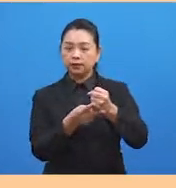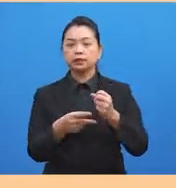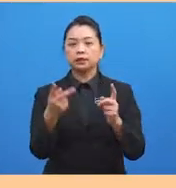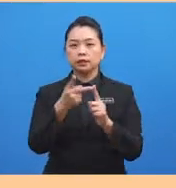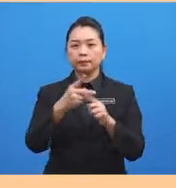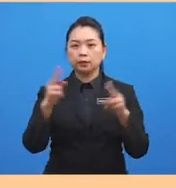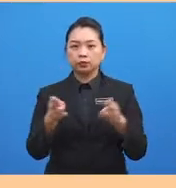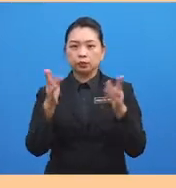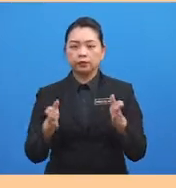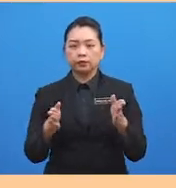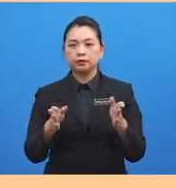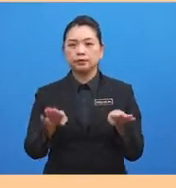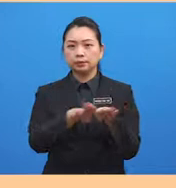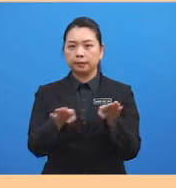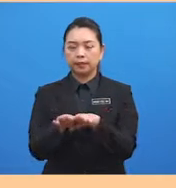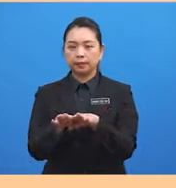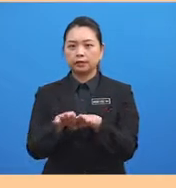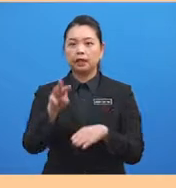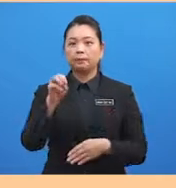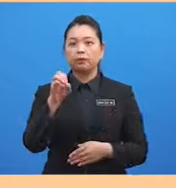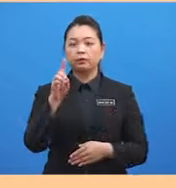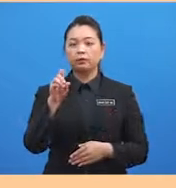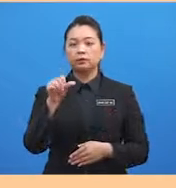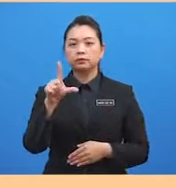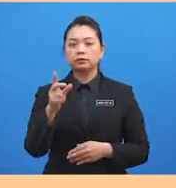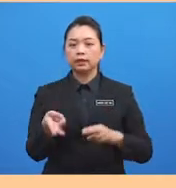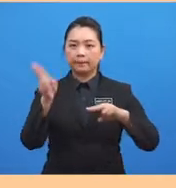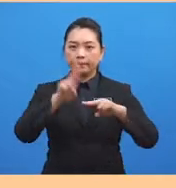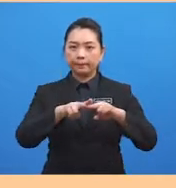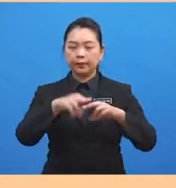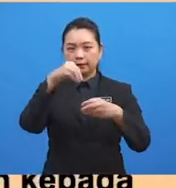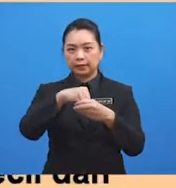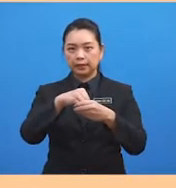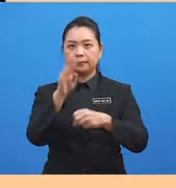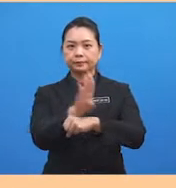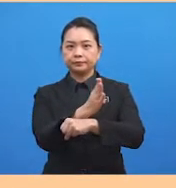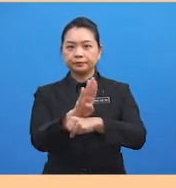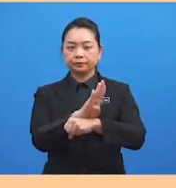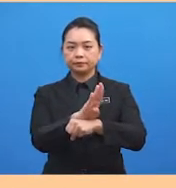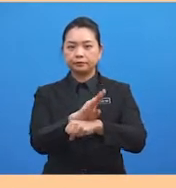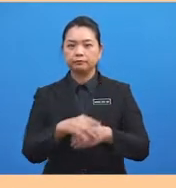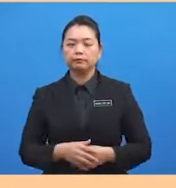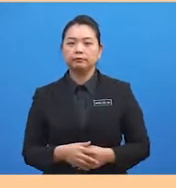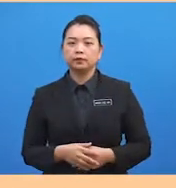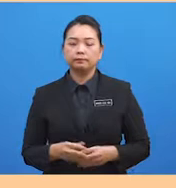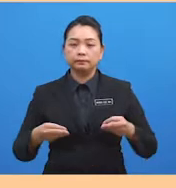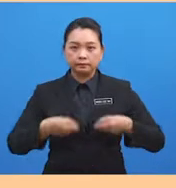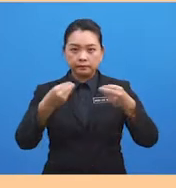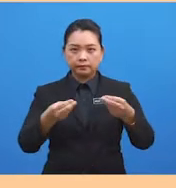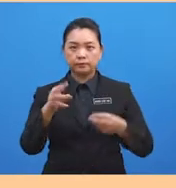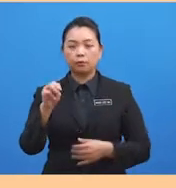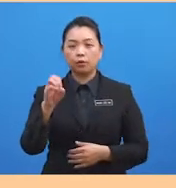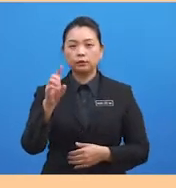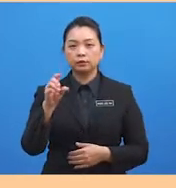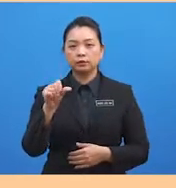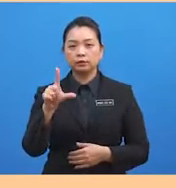sebagai modal tambahan dalam perniagaan. Tekun menawarkan modal